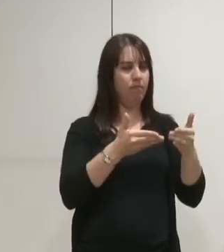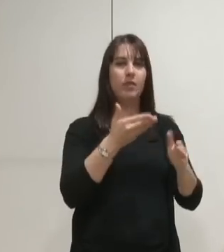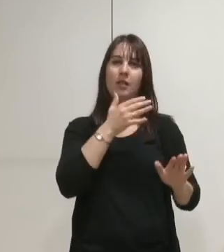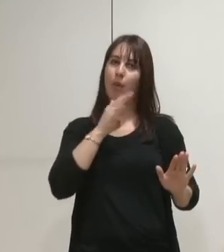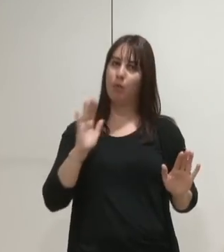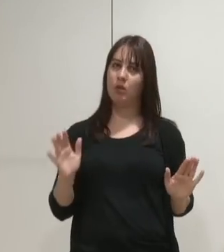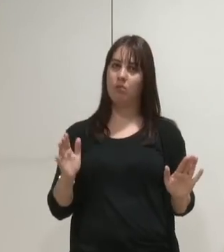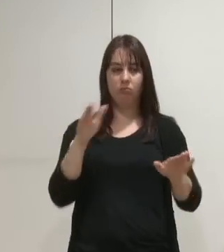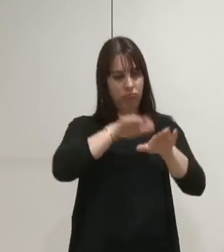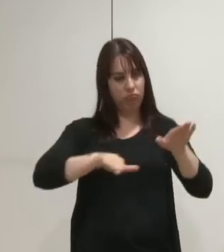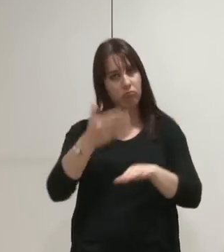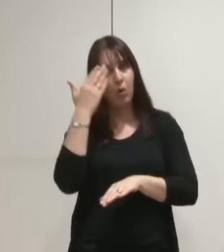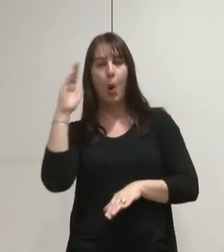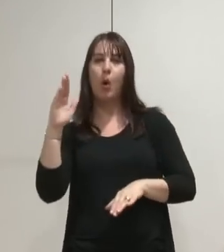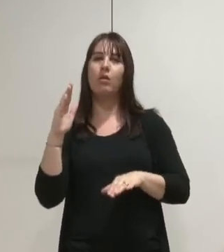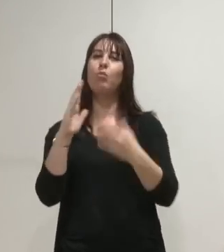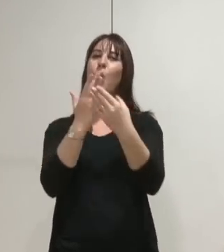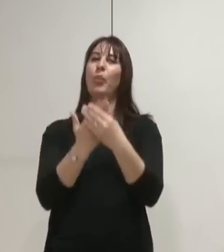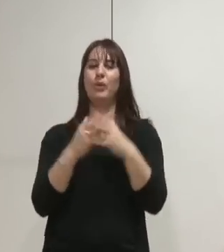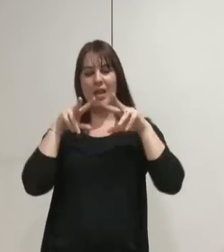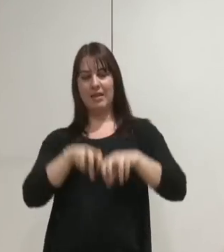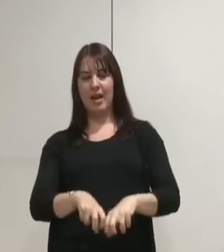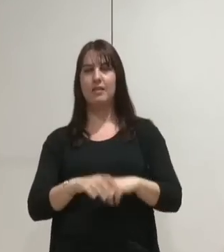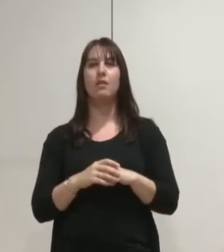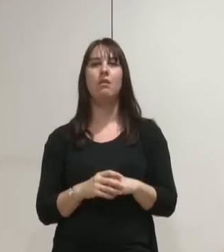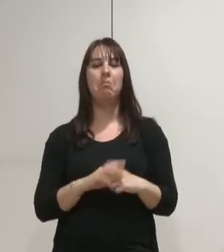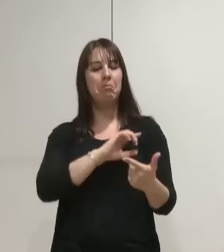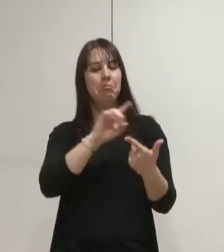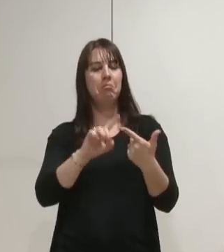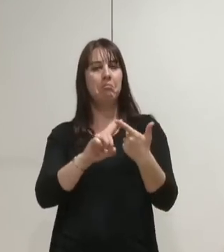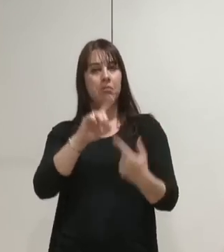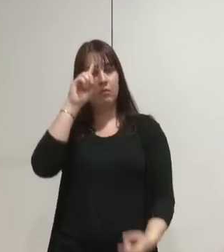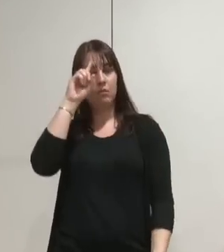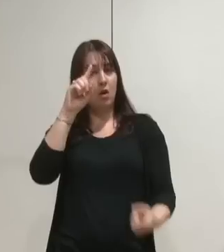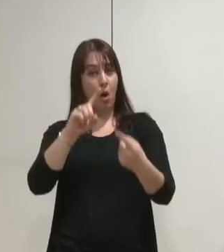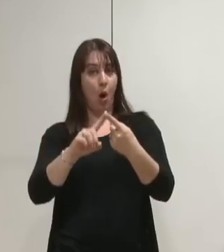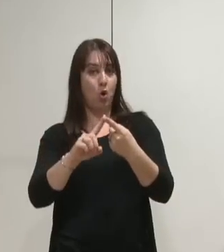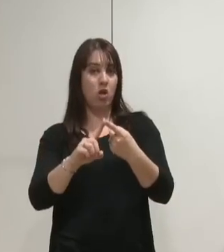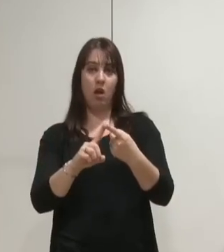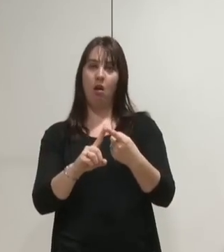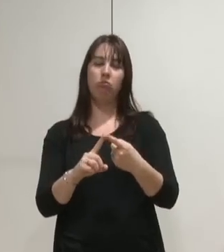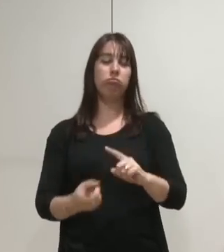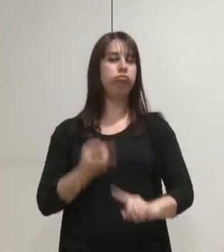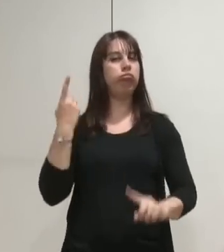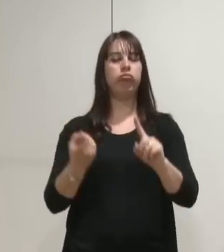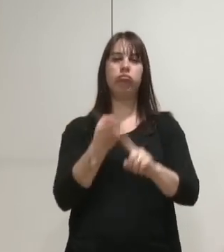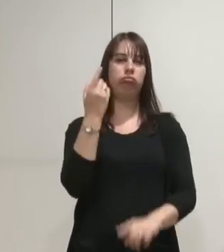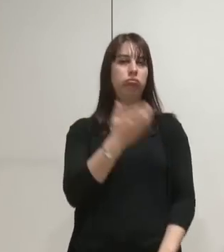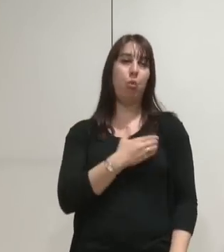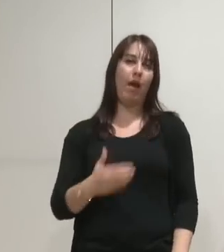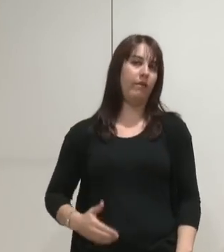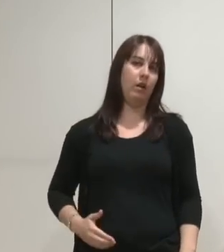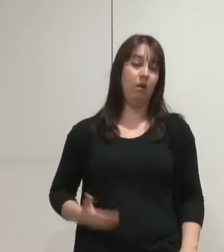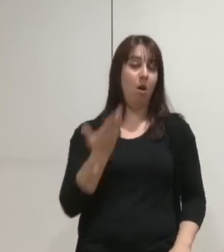dans l'analyse pour ce dossier-là qu'il y avait un enjeu supérieur pour la ville à faire un autre